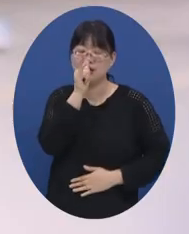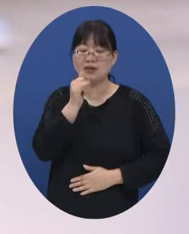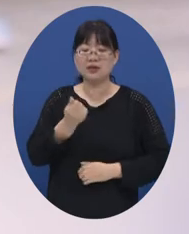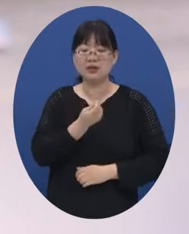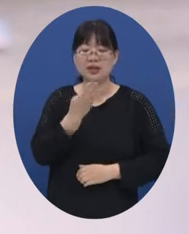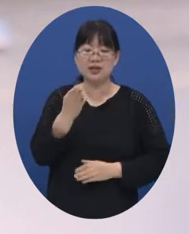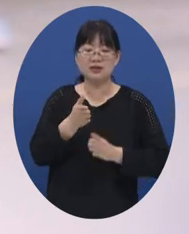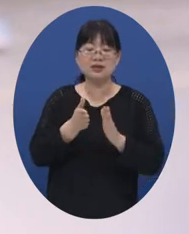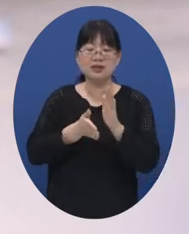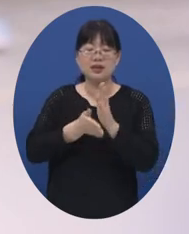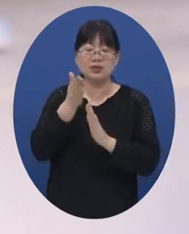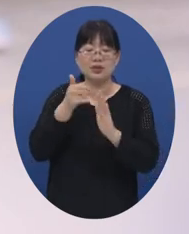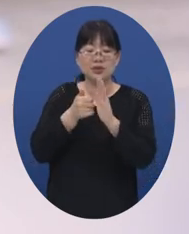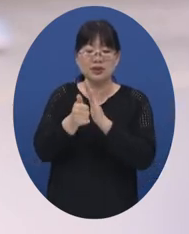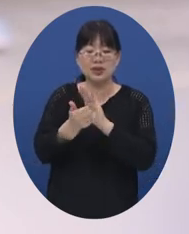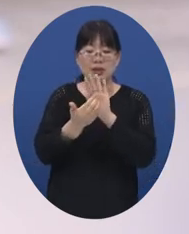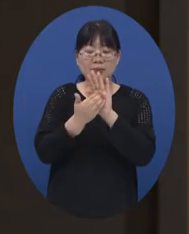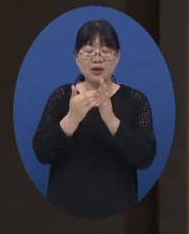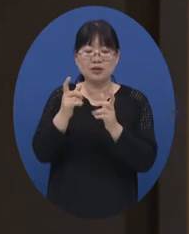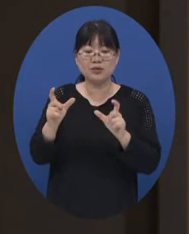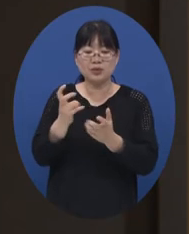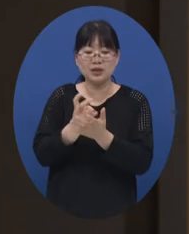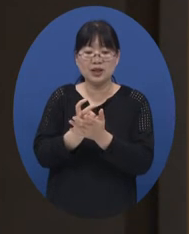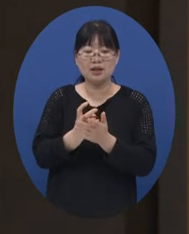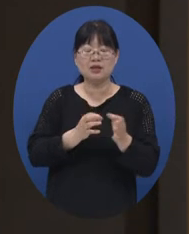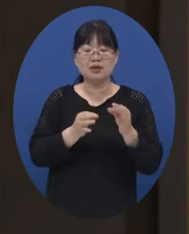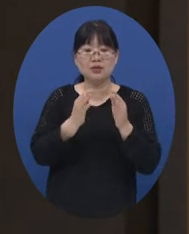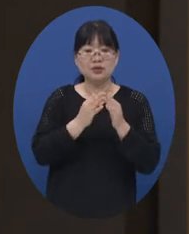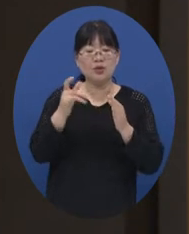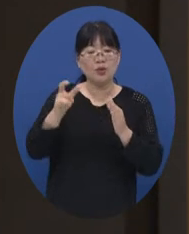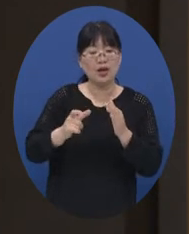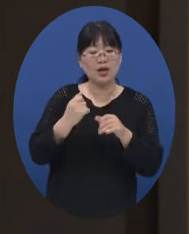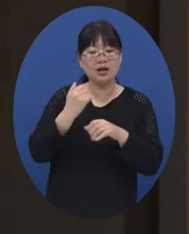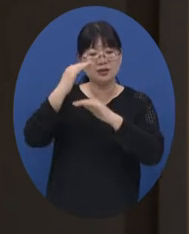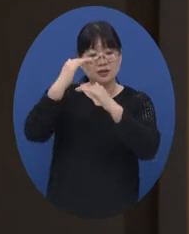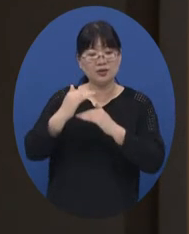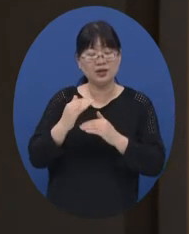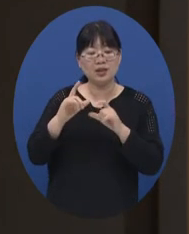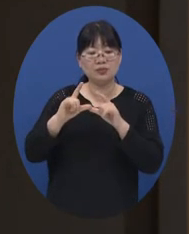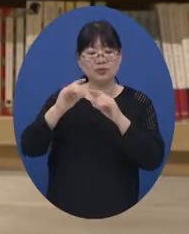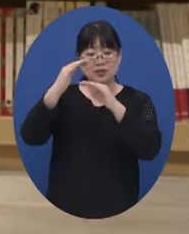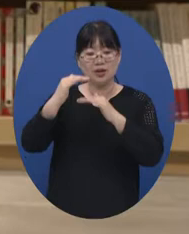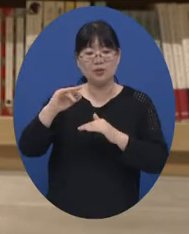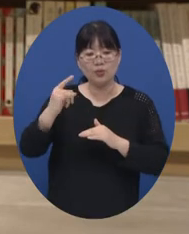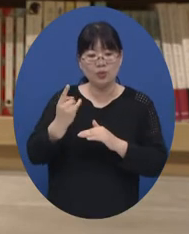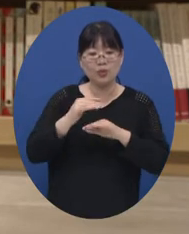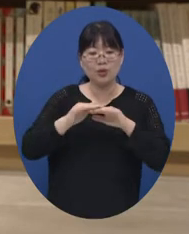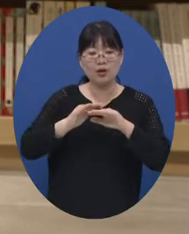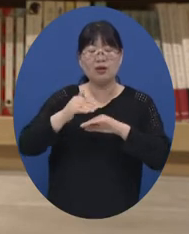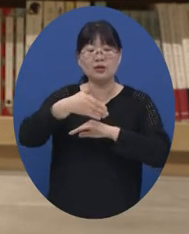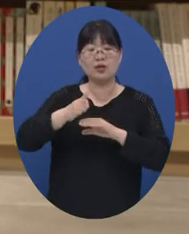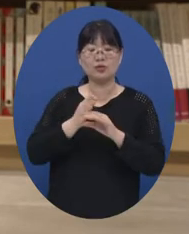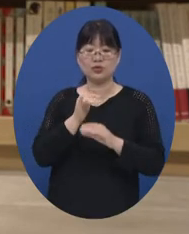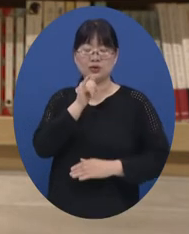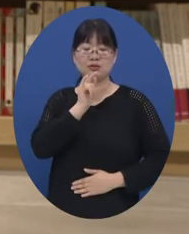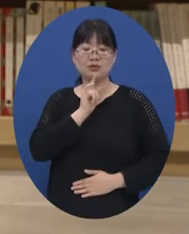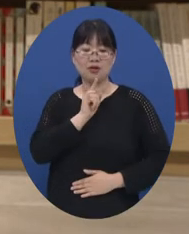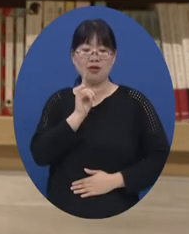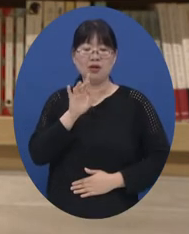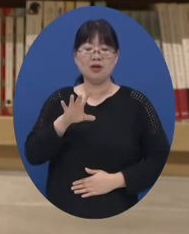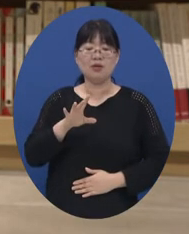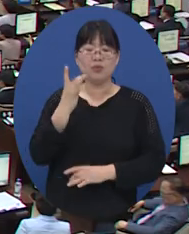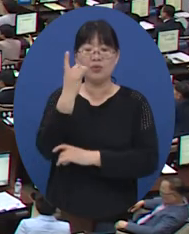다중이용시설 불법 촬영 예방 조리 한것 지역 서점 지원을 강화하는 내용의 일부개정조례안 도 처리될 예정입니다